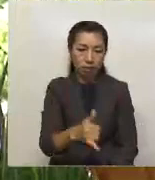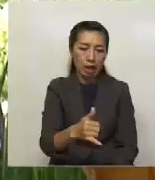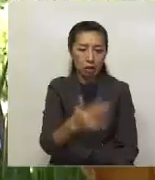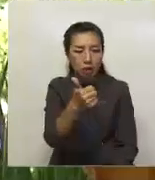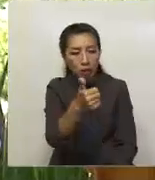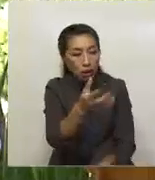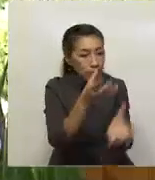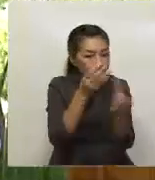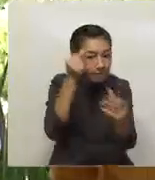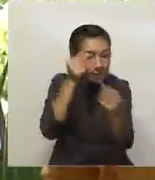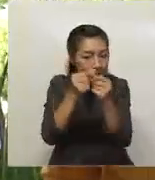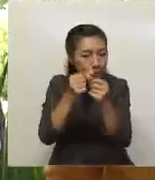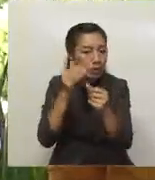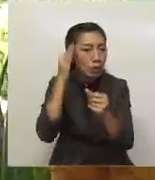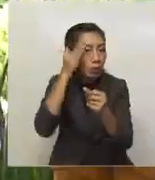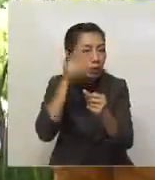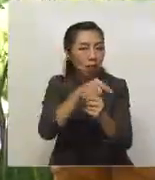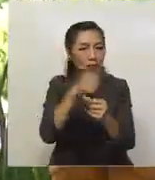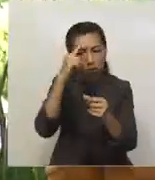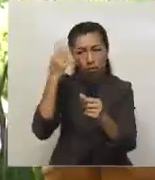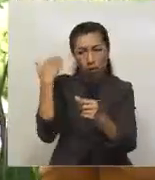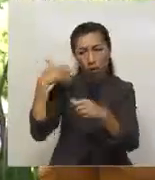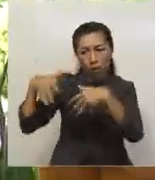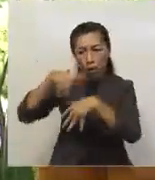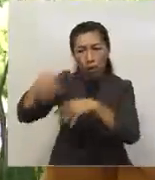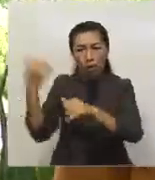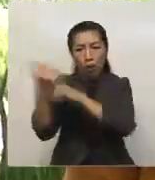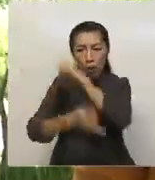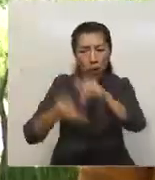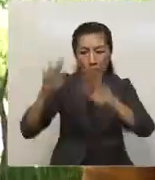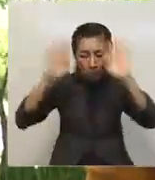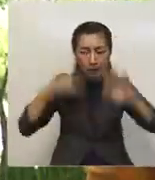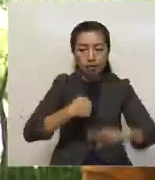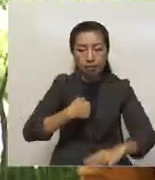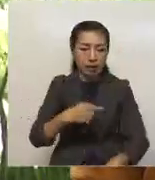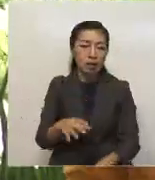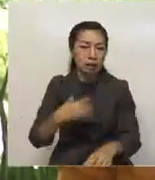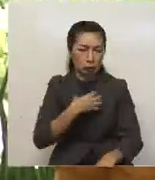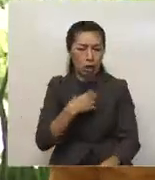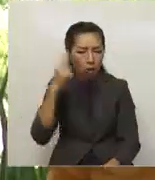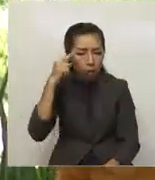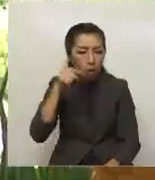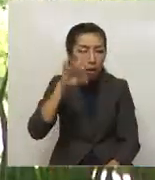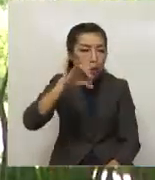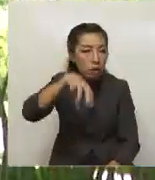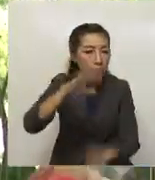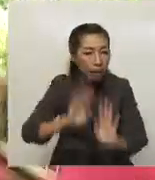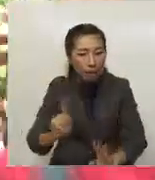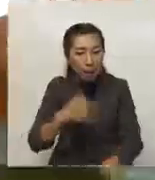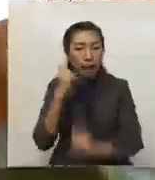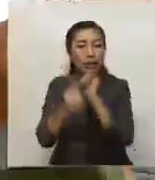หาความทรงจำเก่าๆอะไรเงี้ยที่คนเขาเคยร่วมเคยมากันอะไรเงี้ยค่ะก็อยากรู้ว่าที่นี่เป็นยังไงอะไรเ